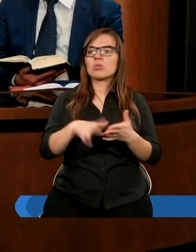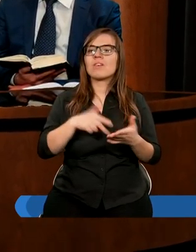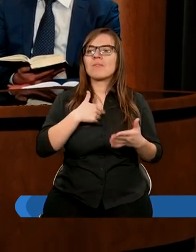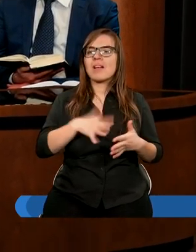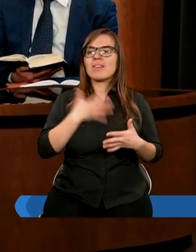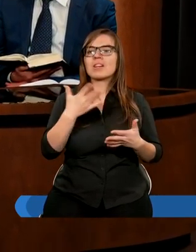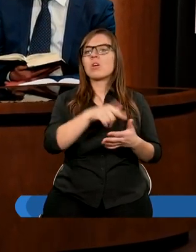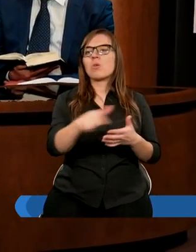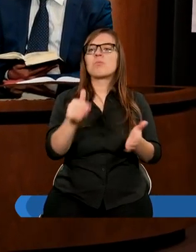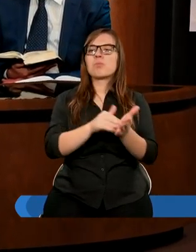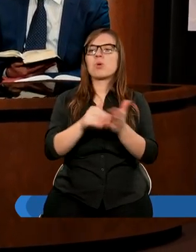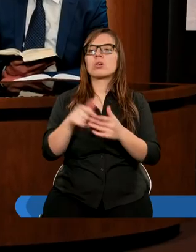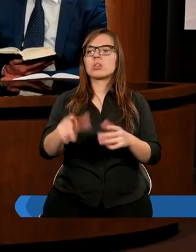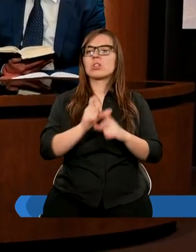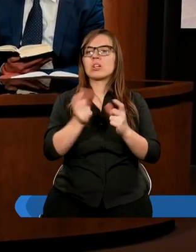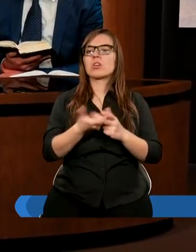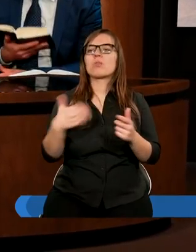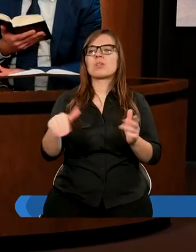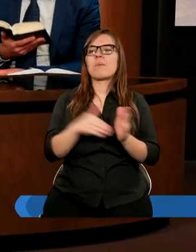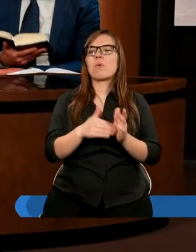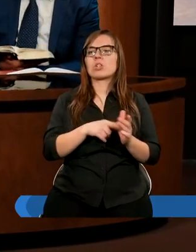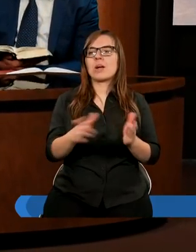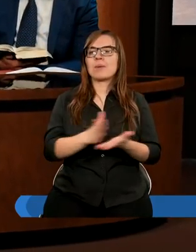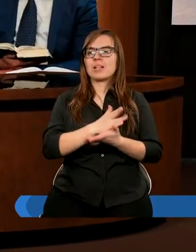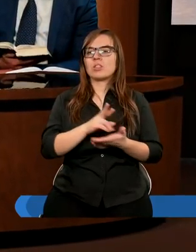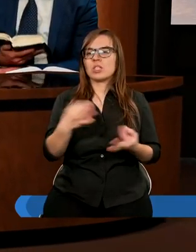wydawały się niezbędne, są kompletnie zbędne.